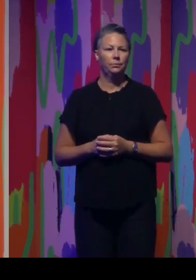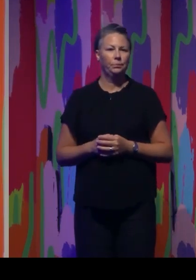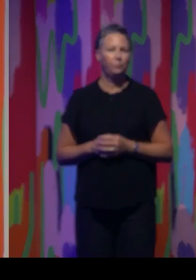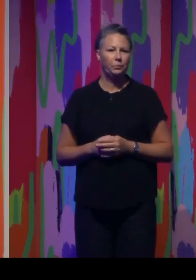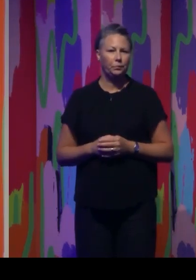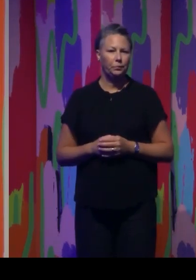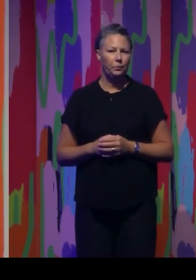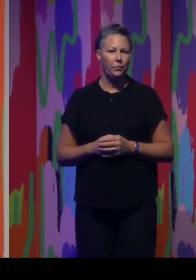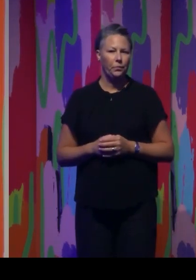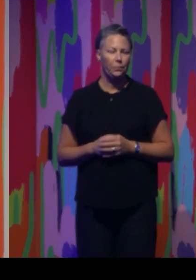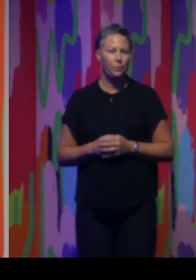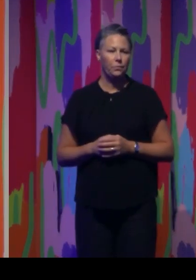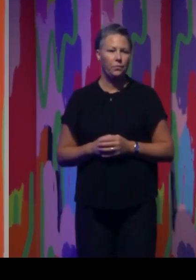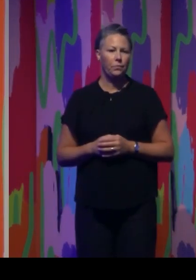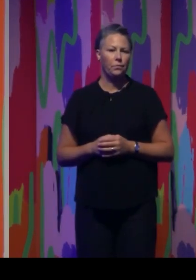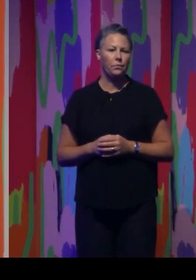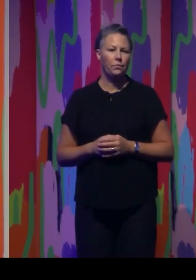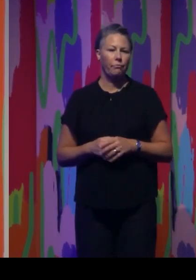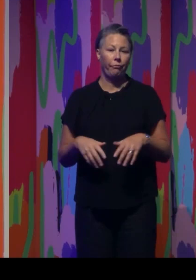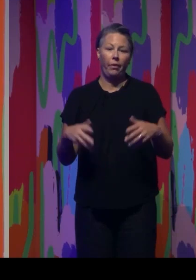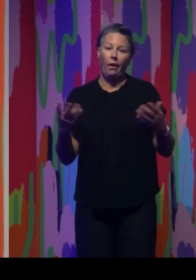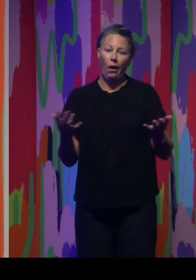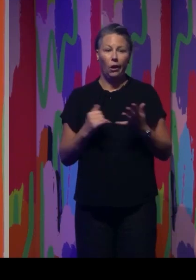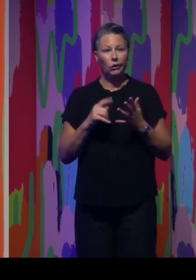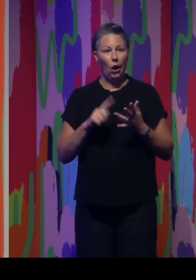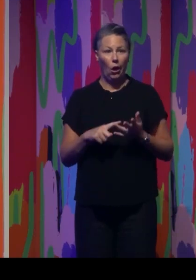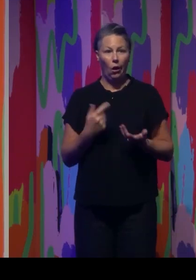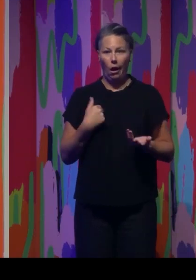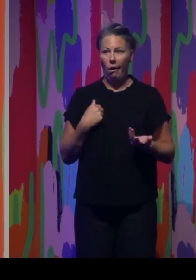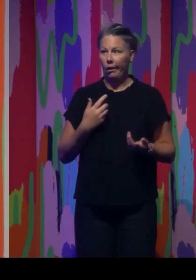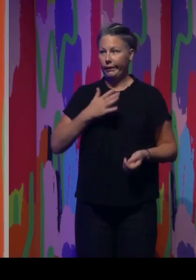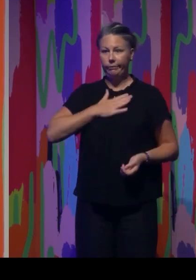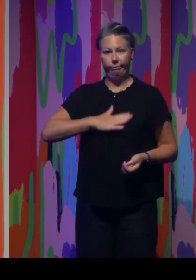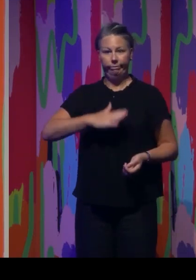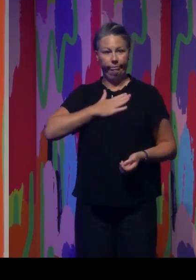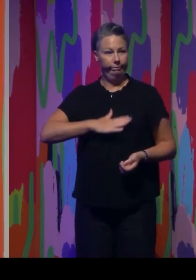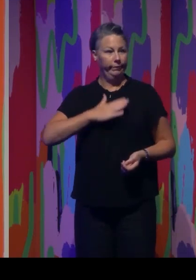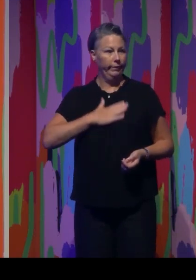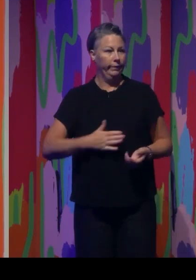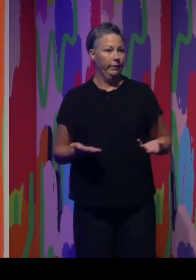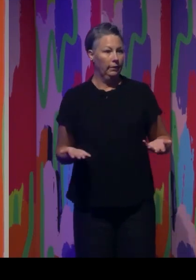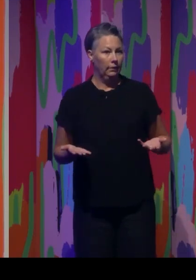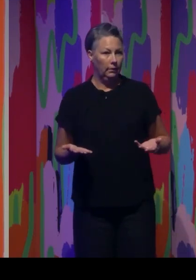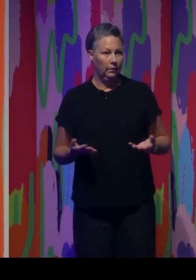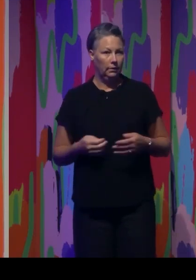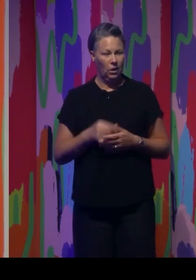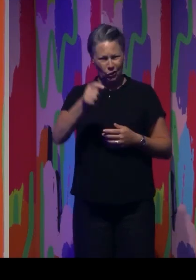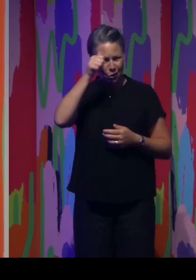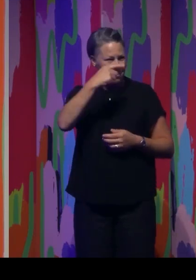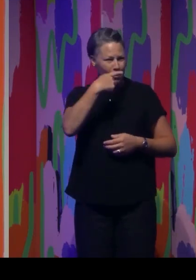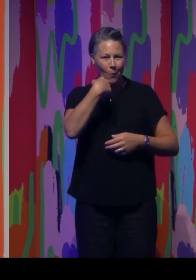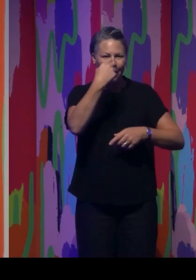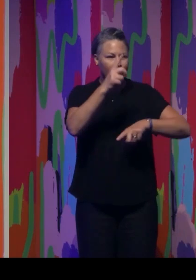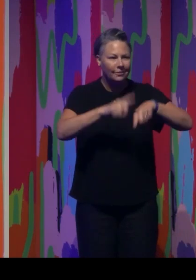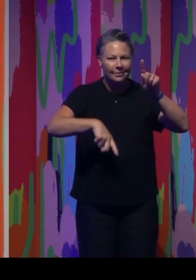then I get started with that association, and there are many walks of life in people,